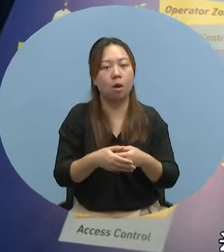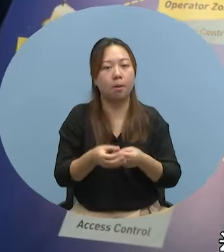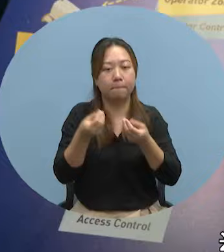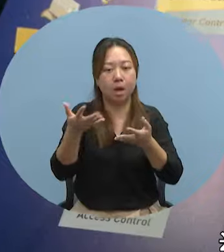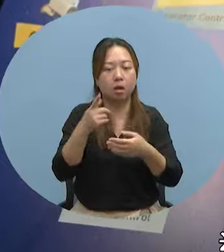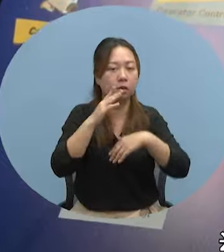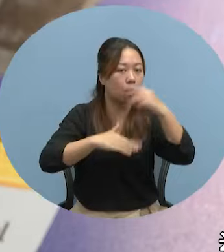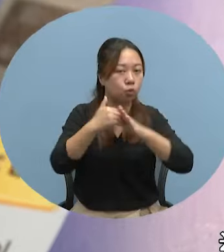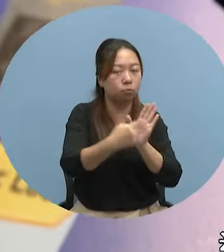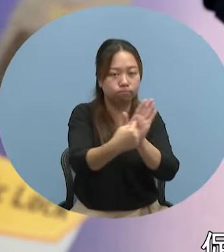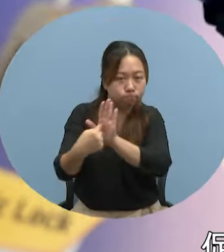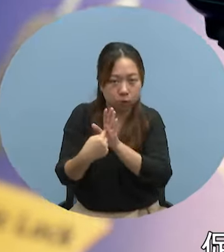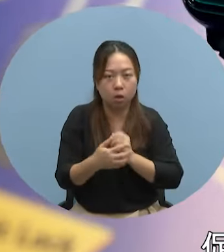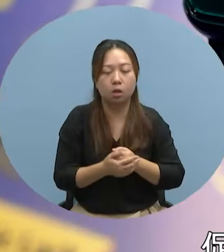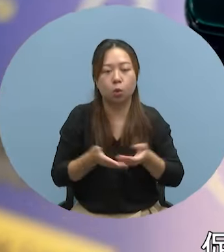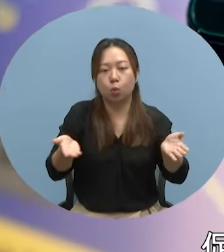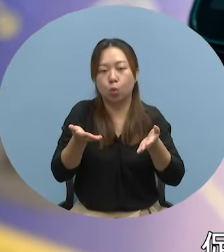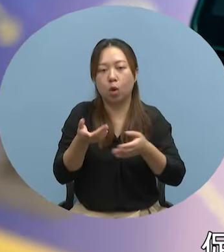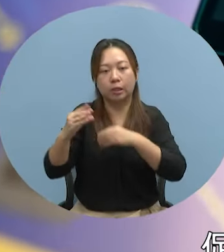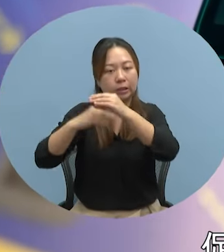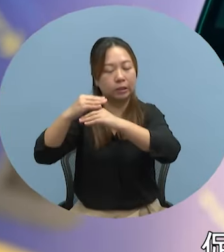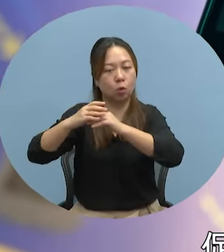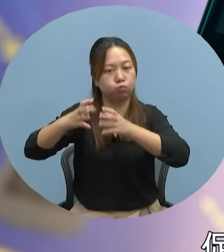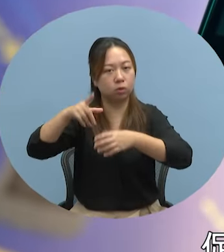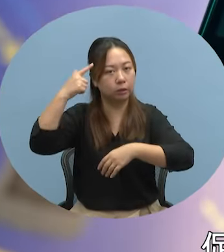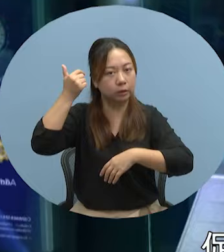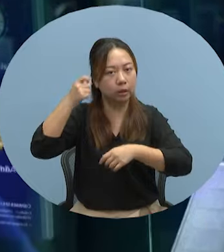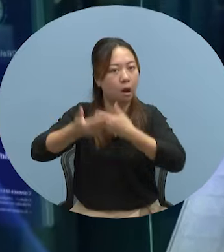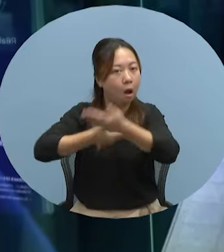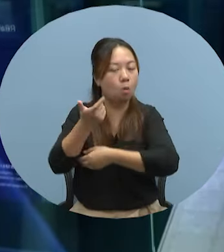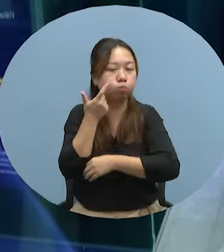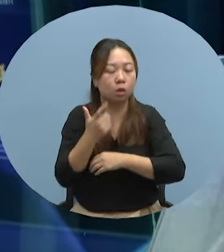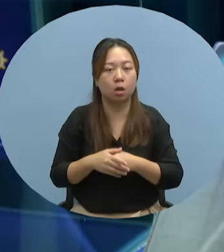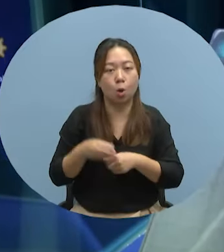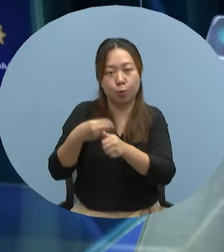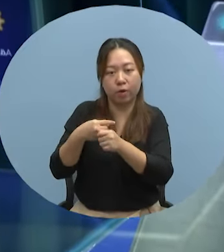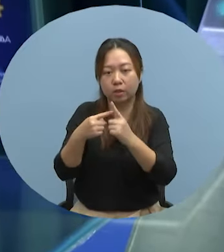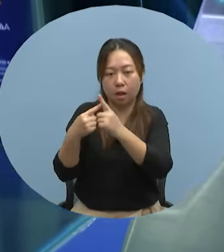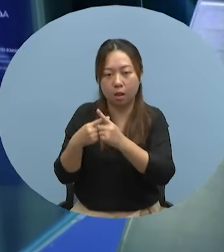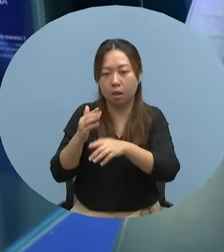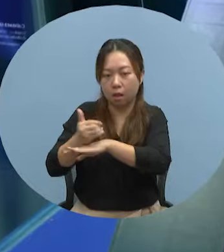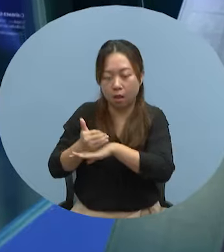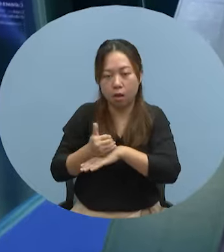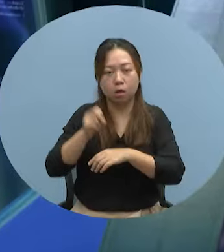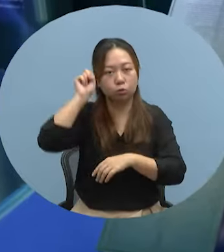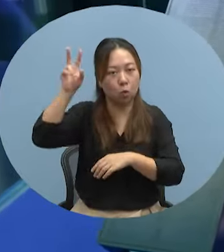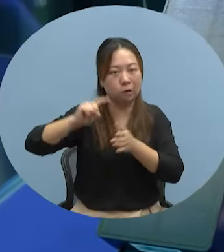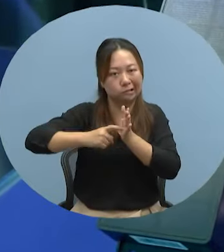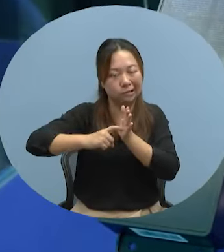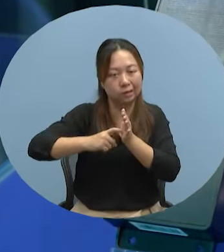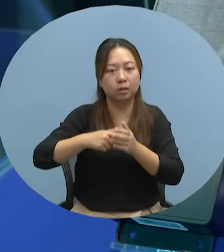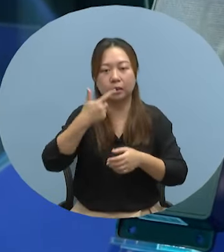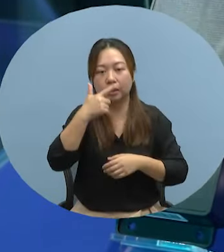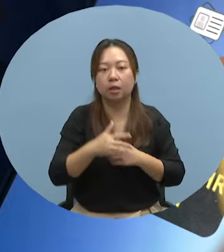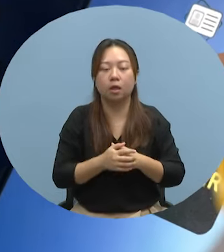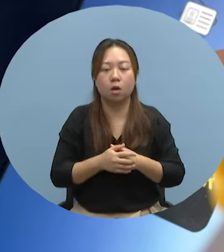供一系列技术展示，促进建造科技领域知识交流，培育人才，激发创新。中心设有展